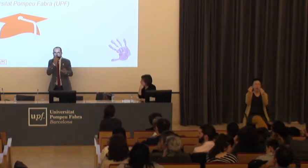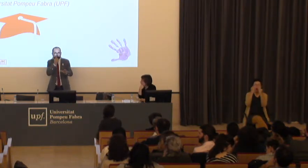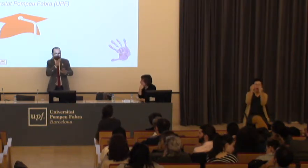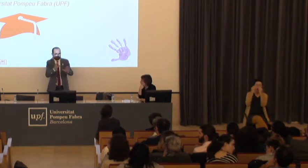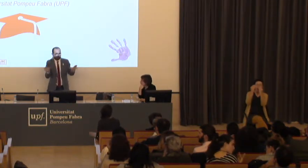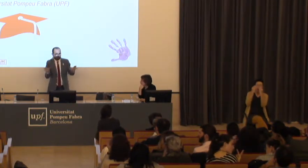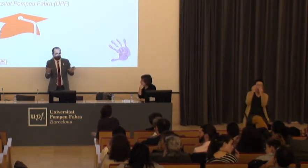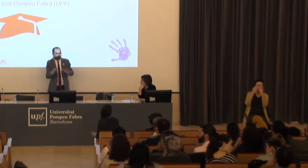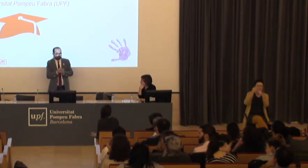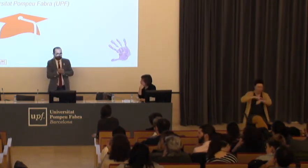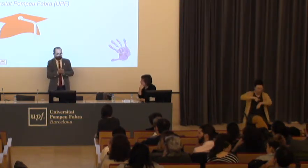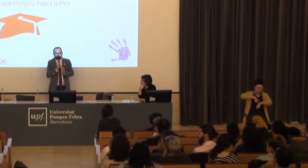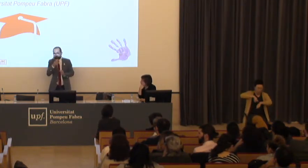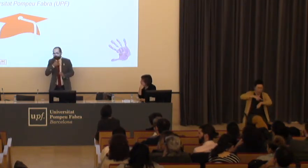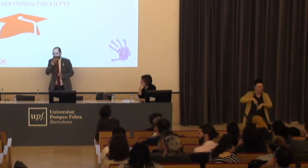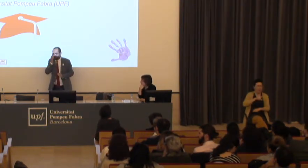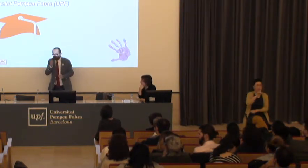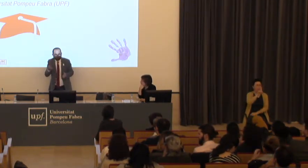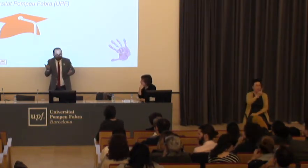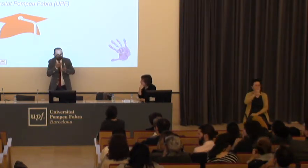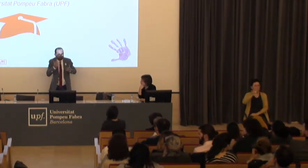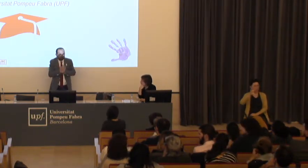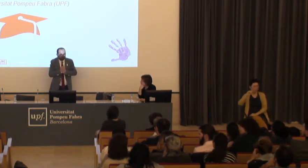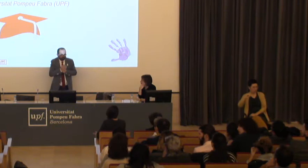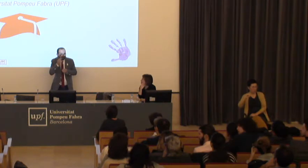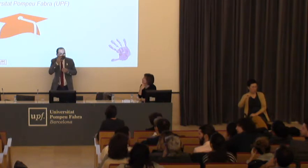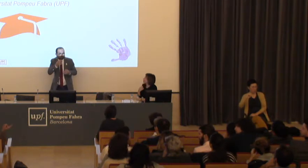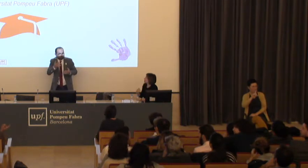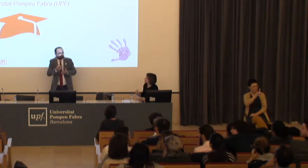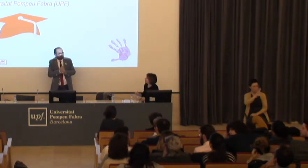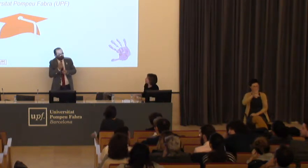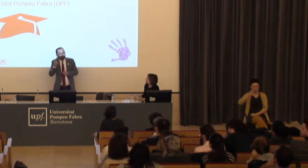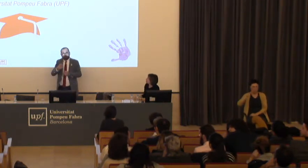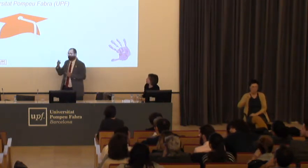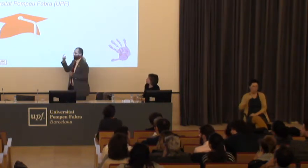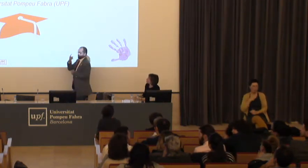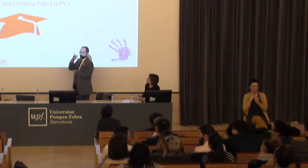150 hores de curs. I ja està. Era un curs molt fàcil, realment. Jo us ho dic amb vergonya,